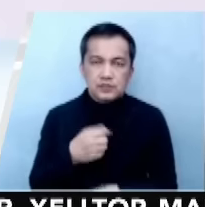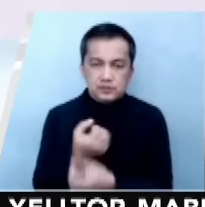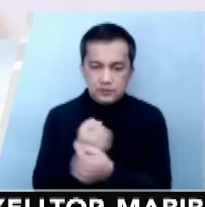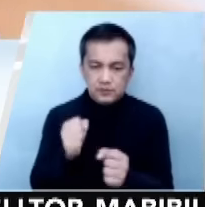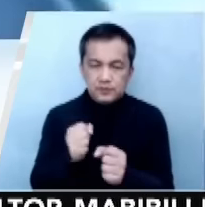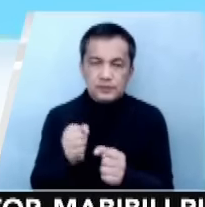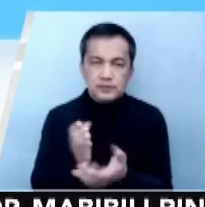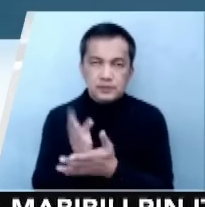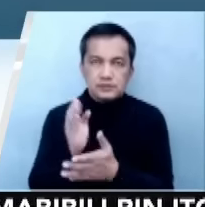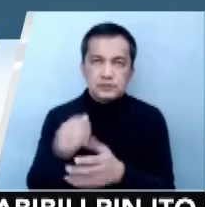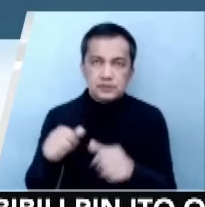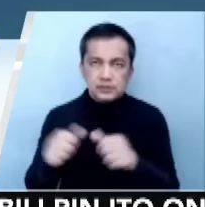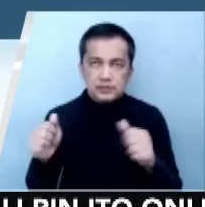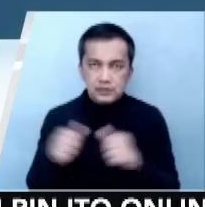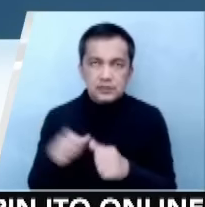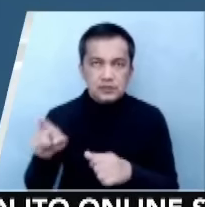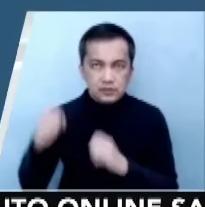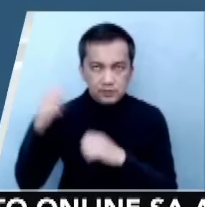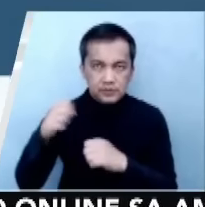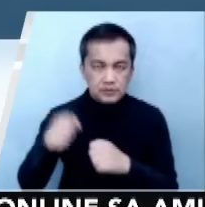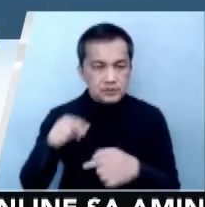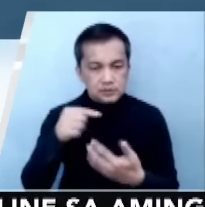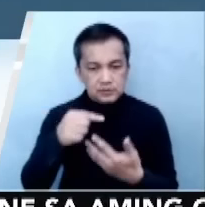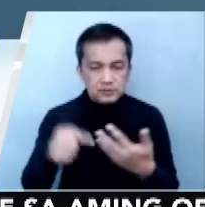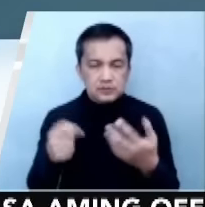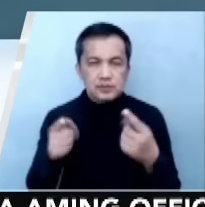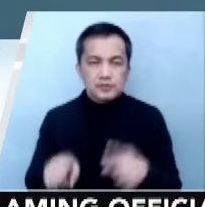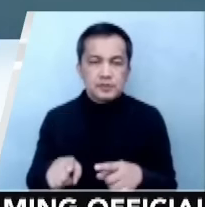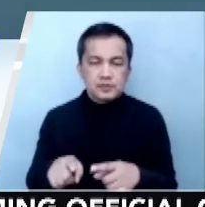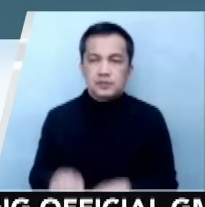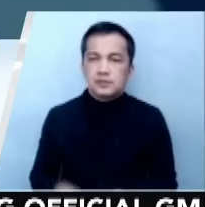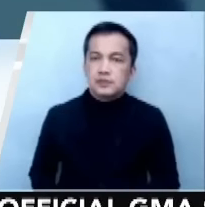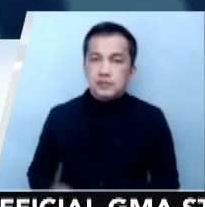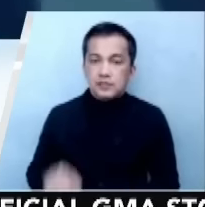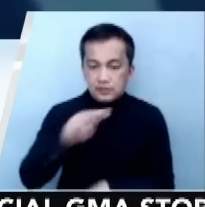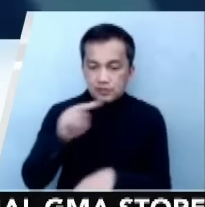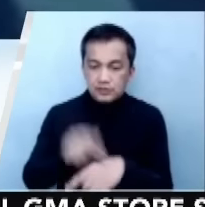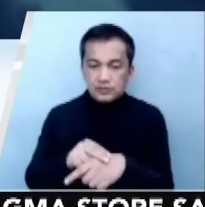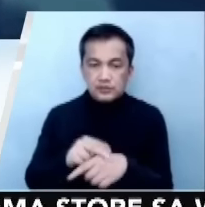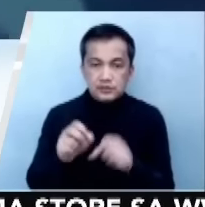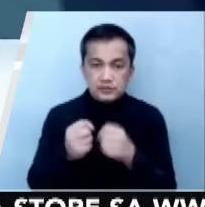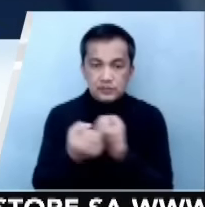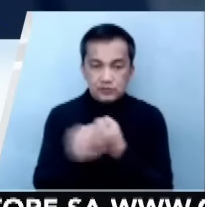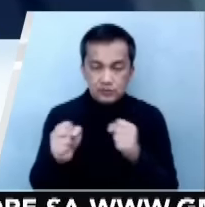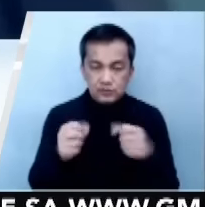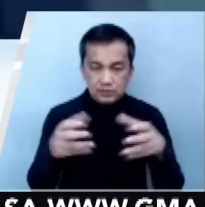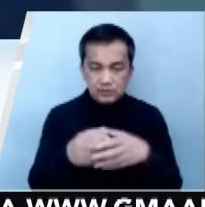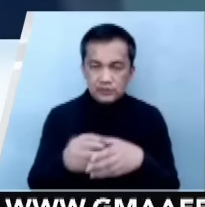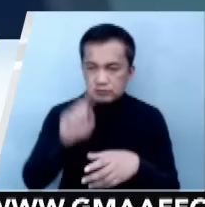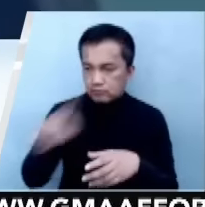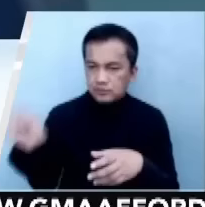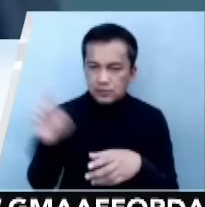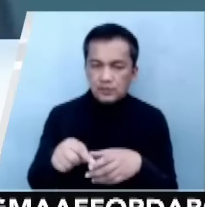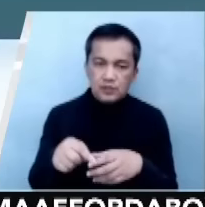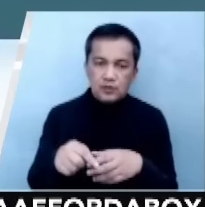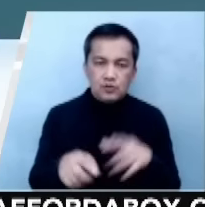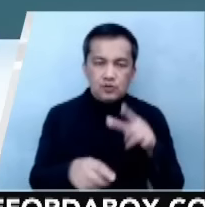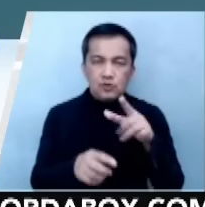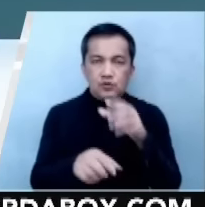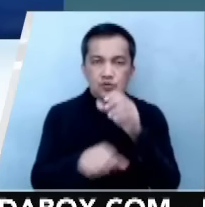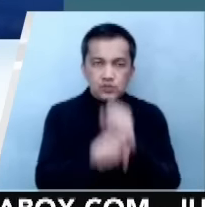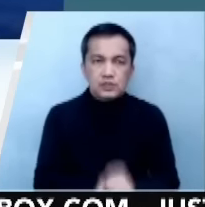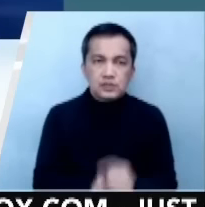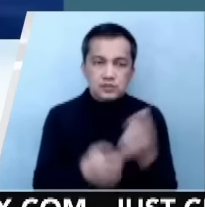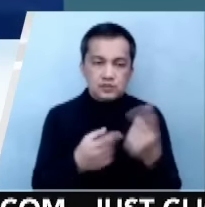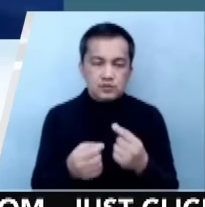to happen. Mariin din itong kinundena ng National Security Council, lalo't routine mission lang ang isinagawa ng Philippine Air